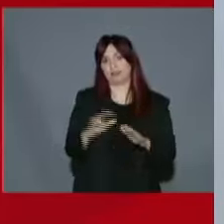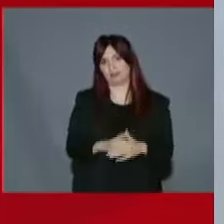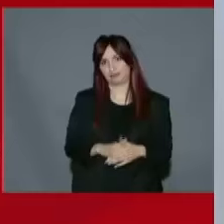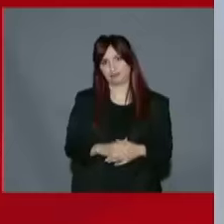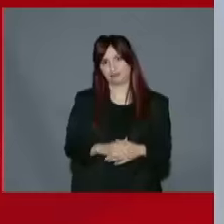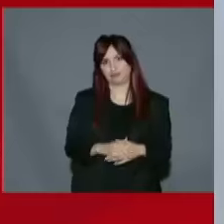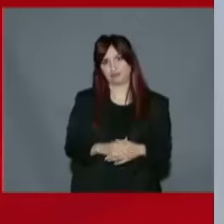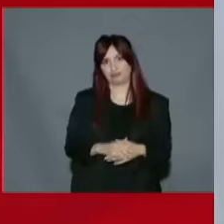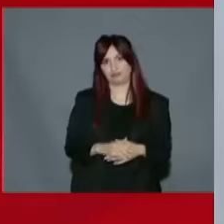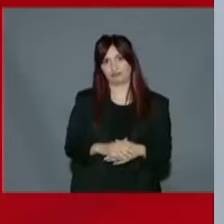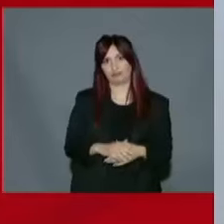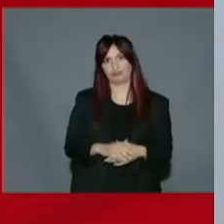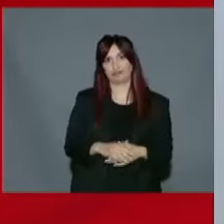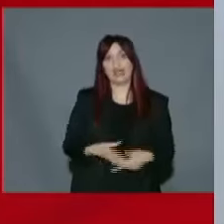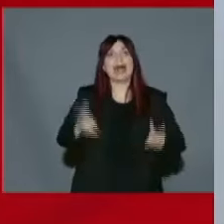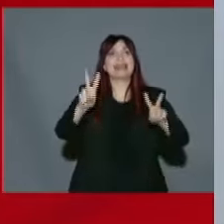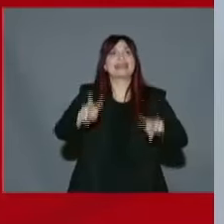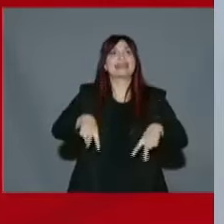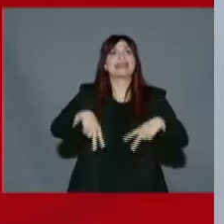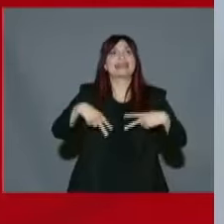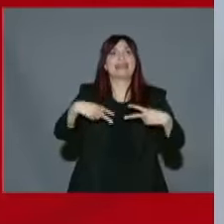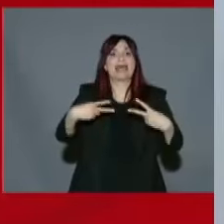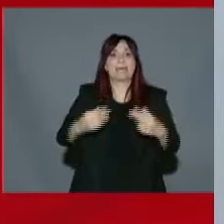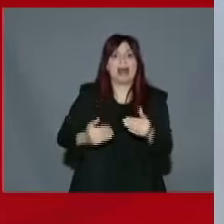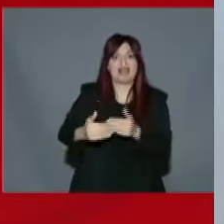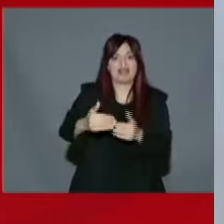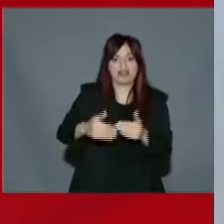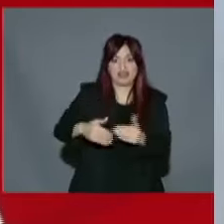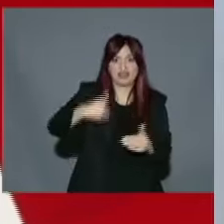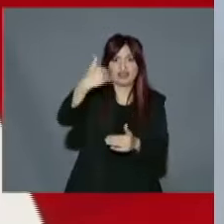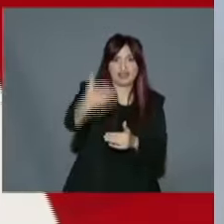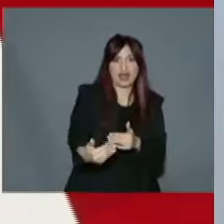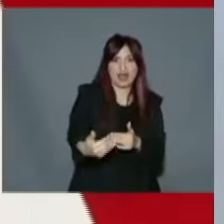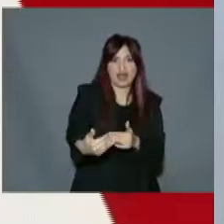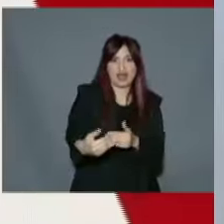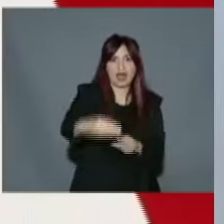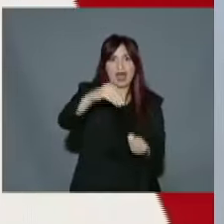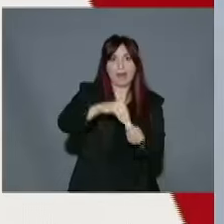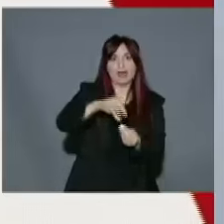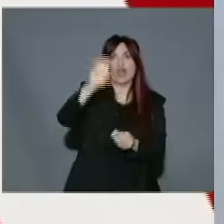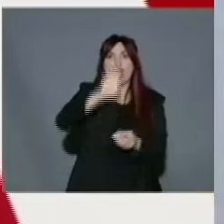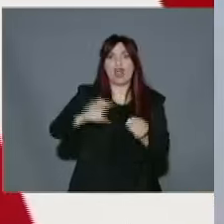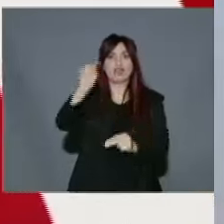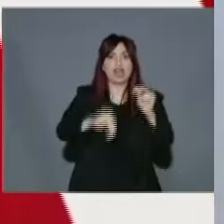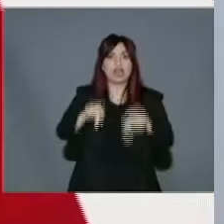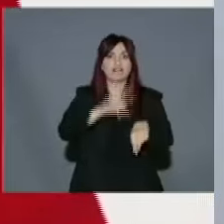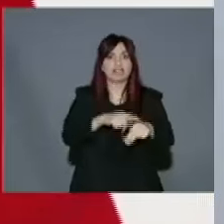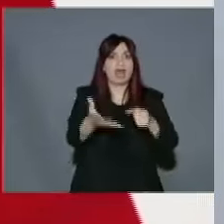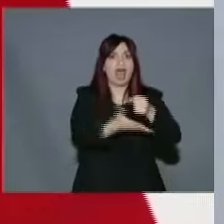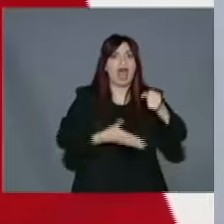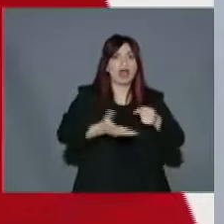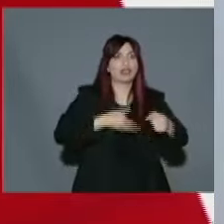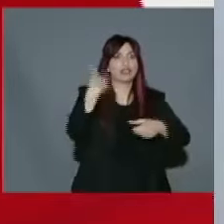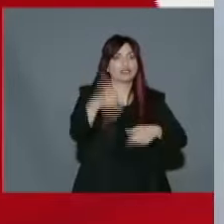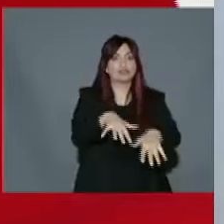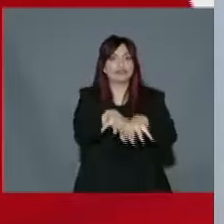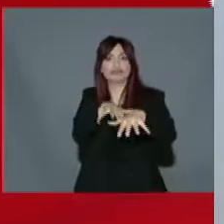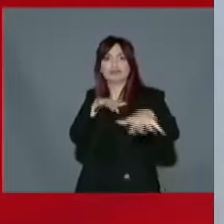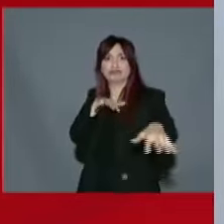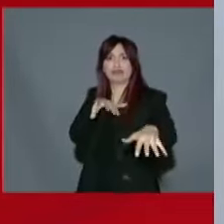θέματα, τα οποία δείχνουν όχι μόνο την ευθραυστότητα, αλλά δείχνουν